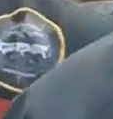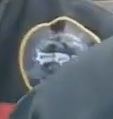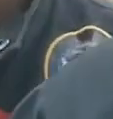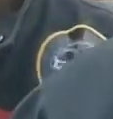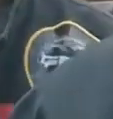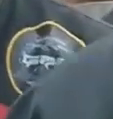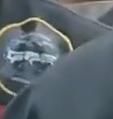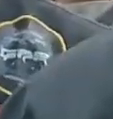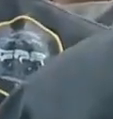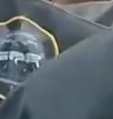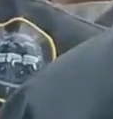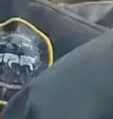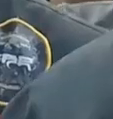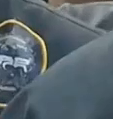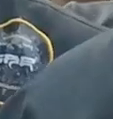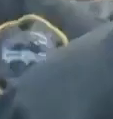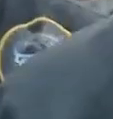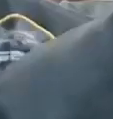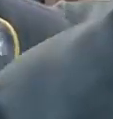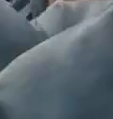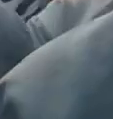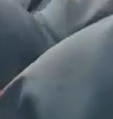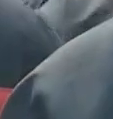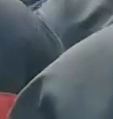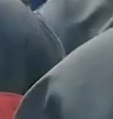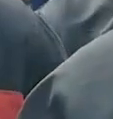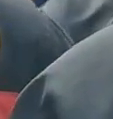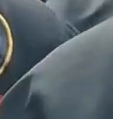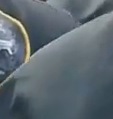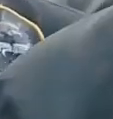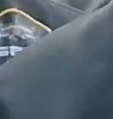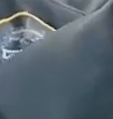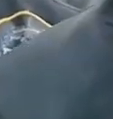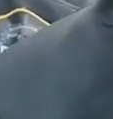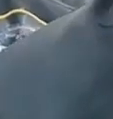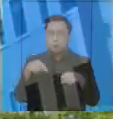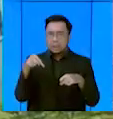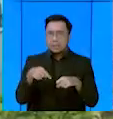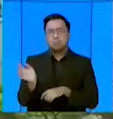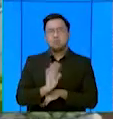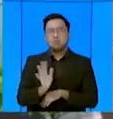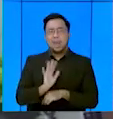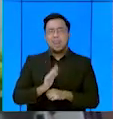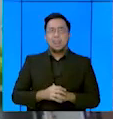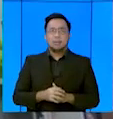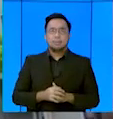mengenal, Konak pun sama nggak ada yang mengenal. Artinya bukan dari bagian dari geng motor? Bukan bagian dari geng motor.